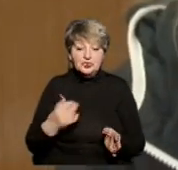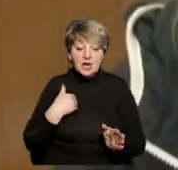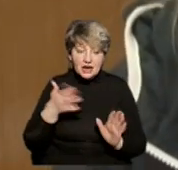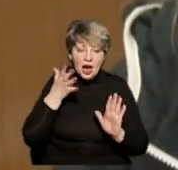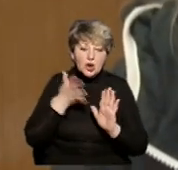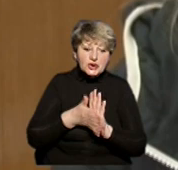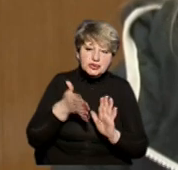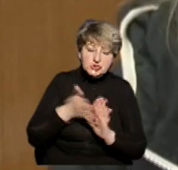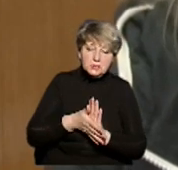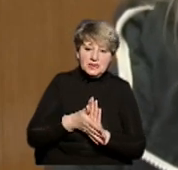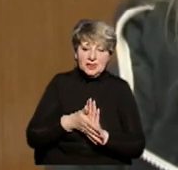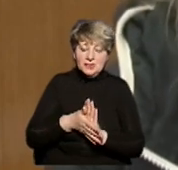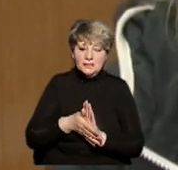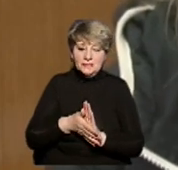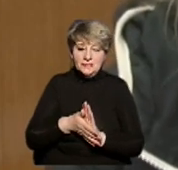і розуміла.